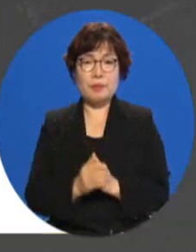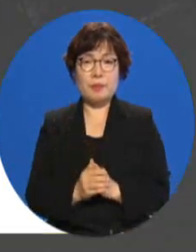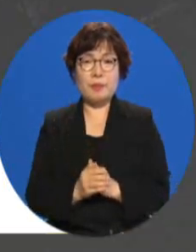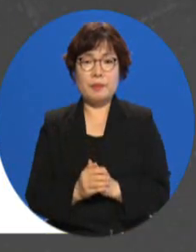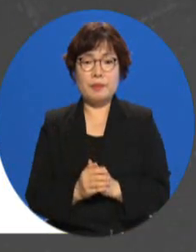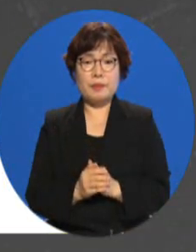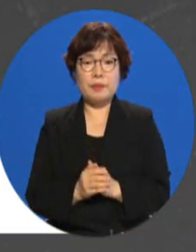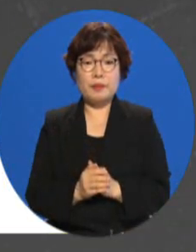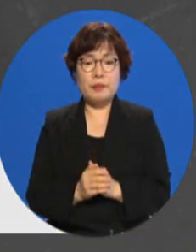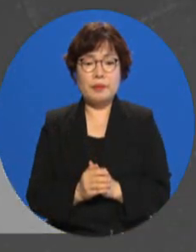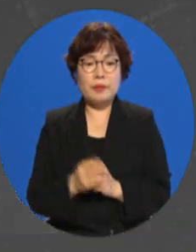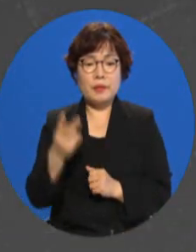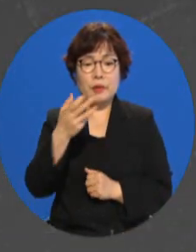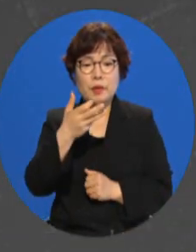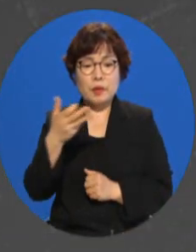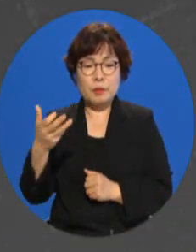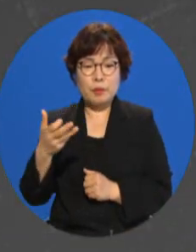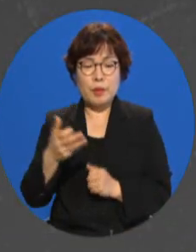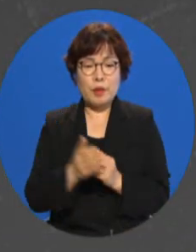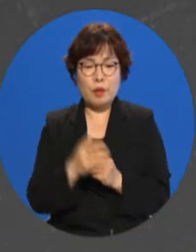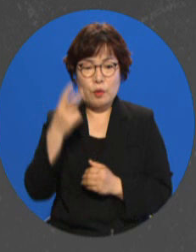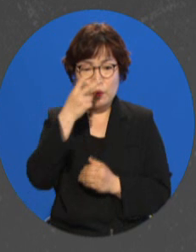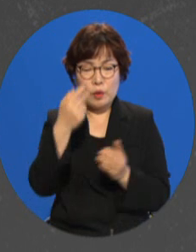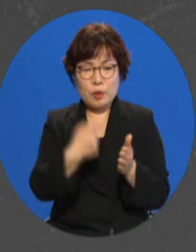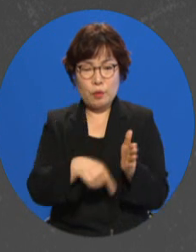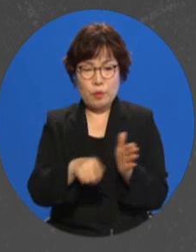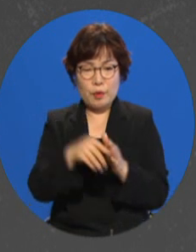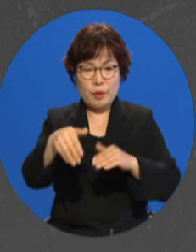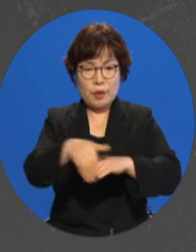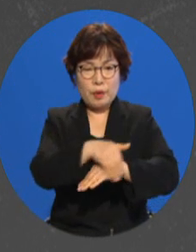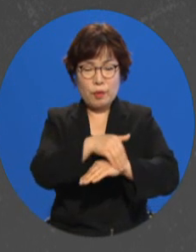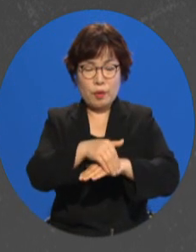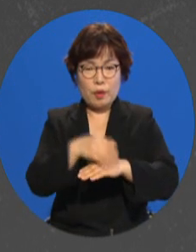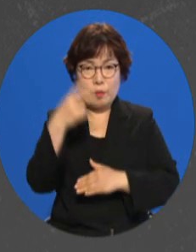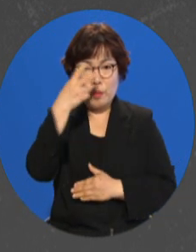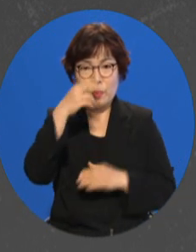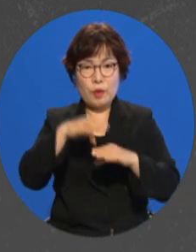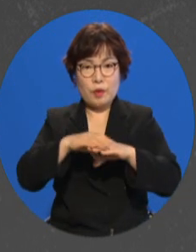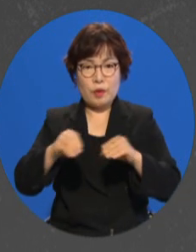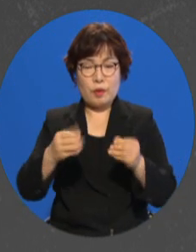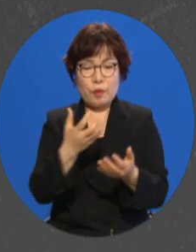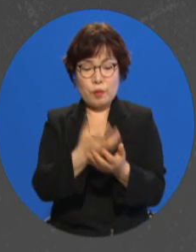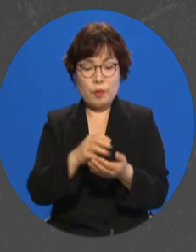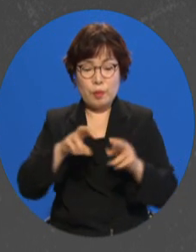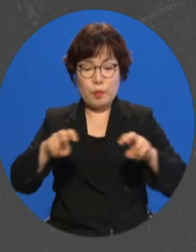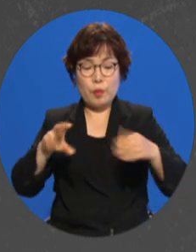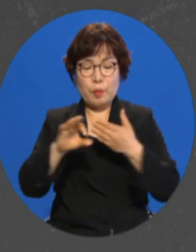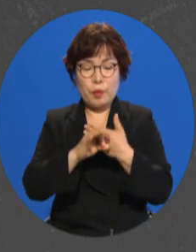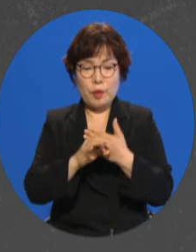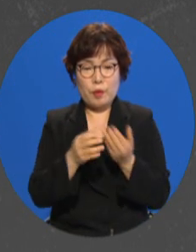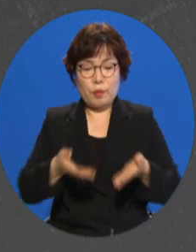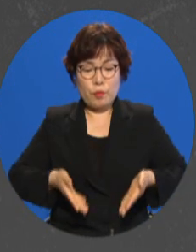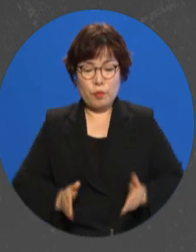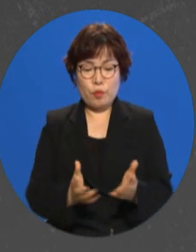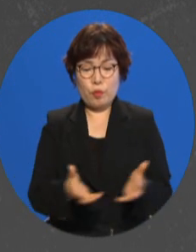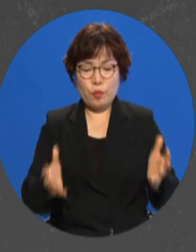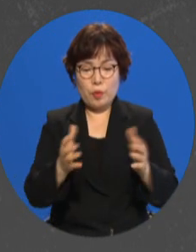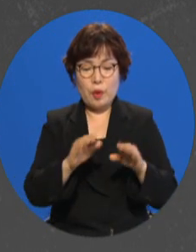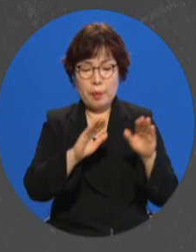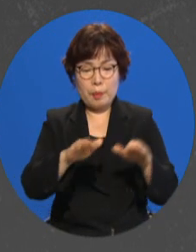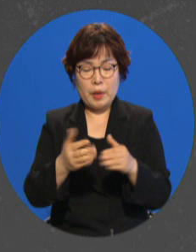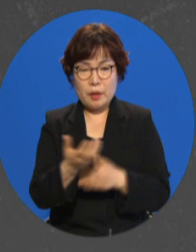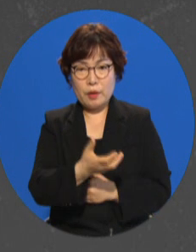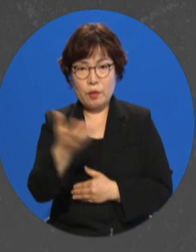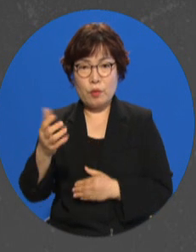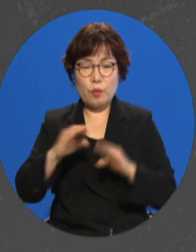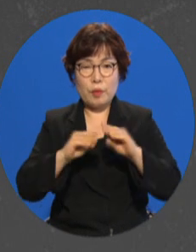됩니다. 2018년에 세월호 선체조사위원회가 세운 선체보존과 처리 계획서를 보면 준설 뒤 해상이동과